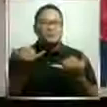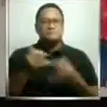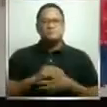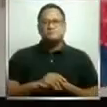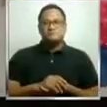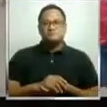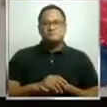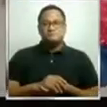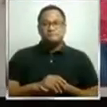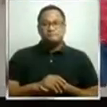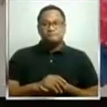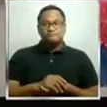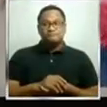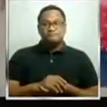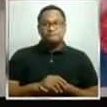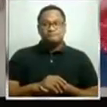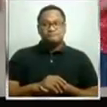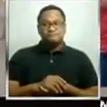Cruz.